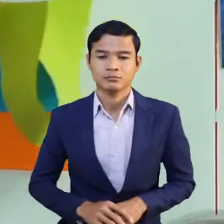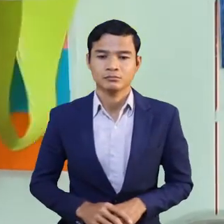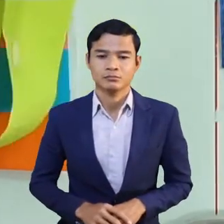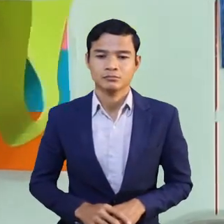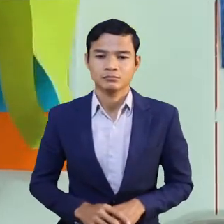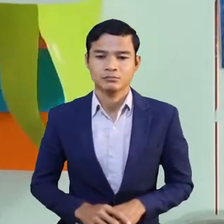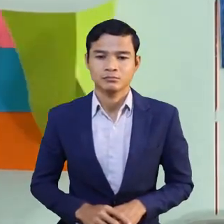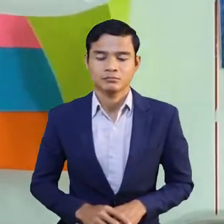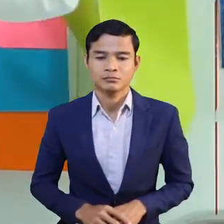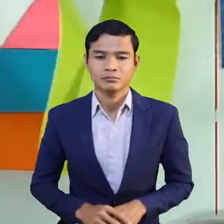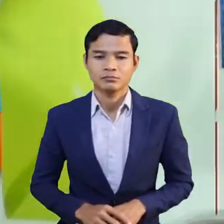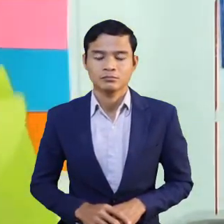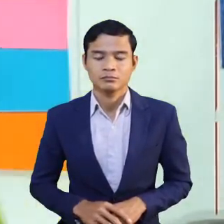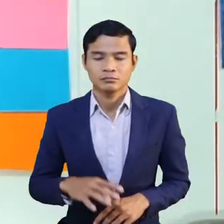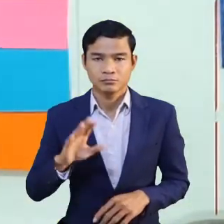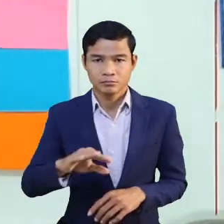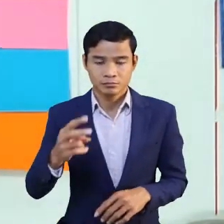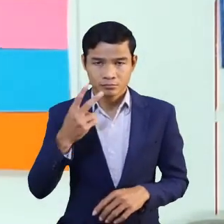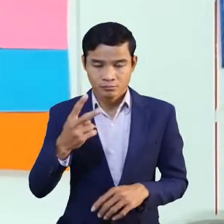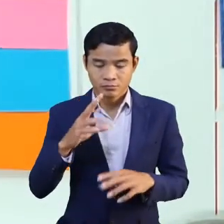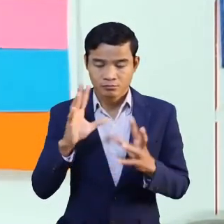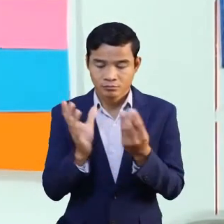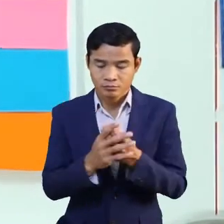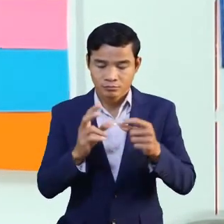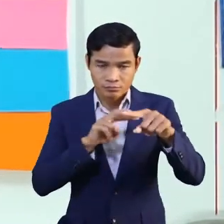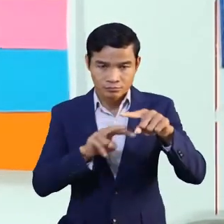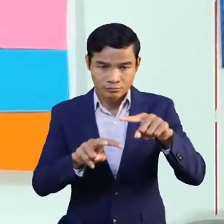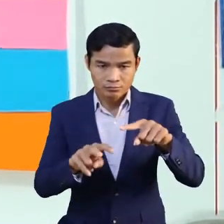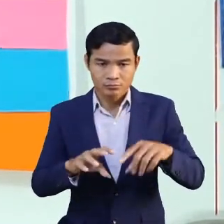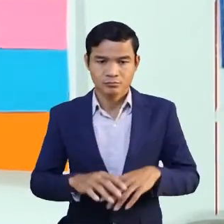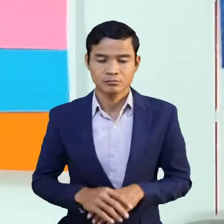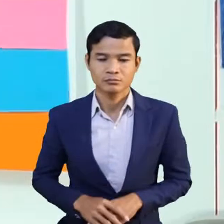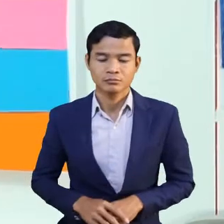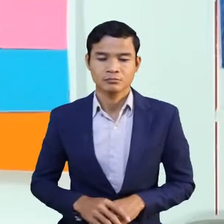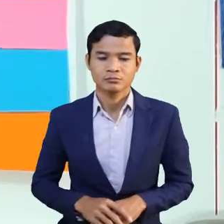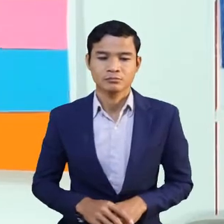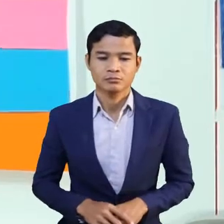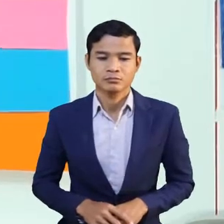5អរគុណមើលមើលទាំងអស់គ្នា